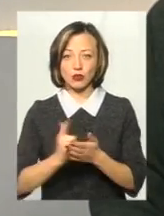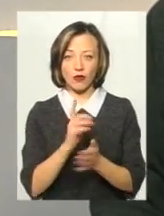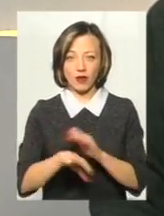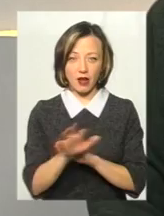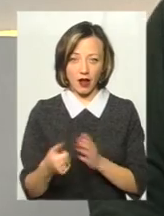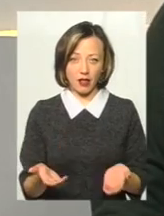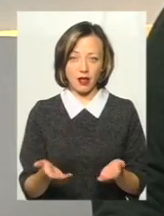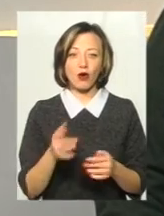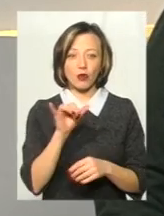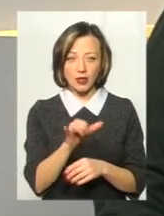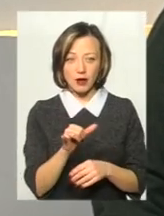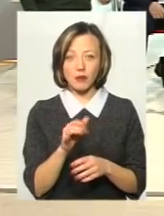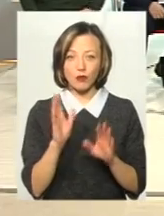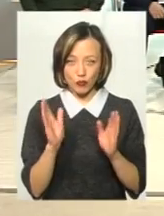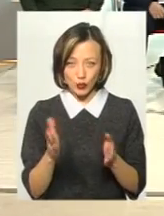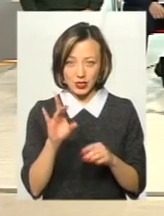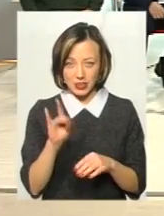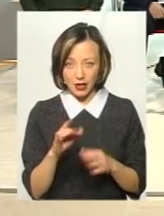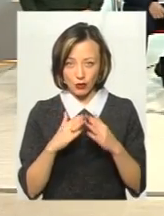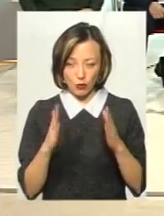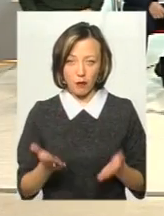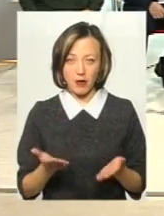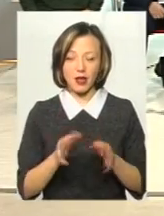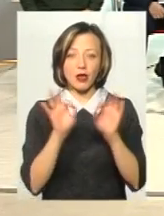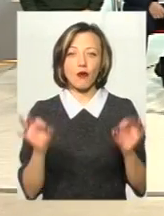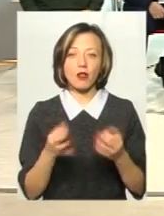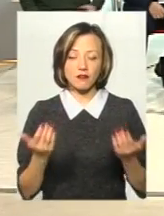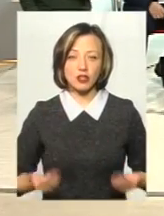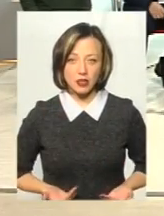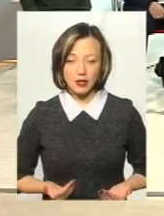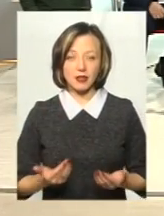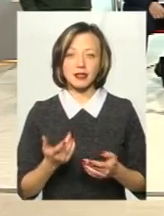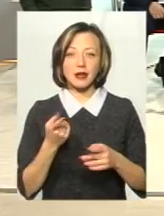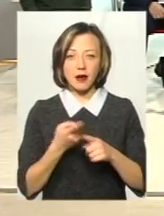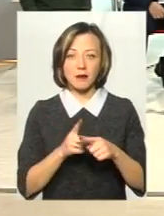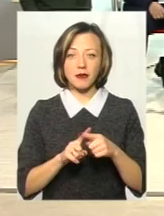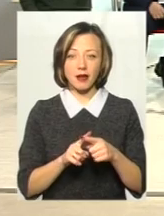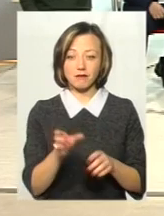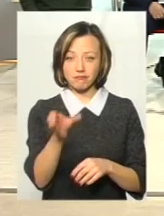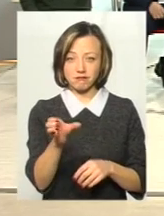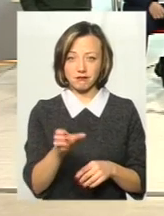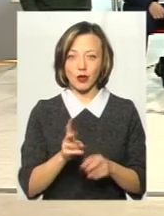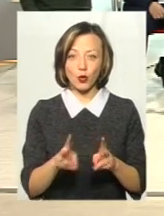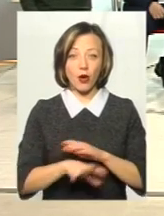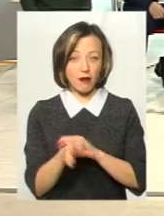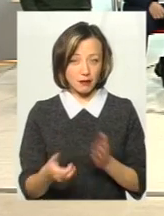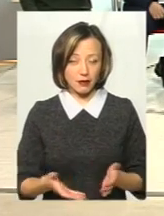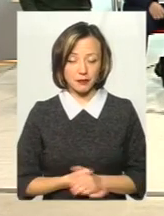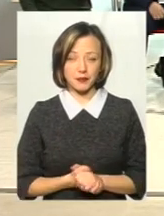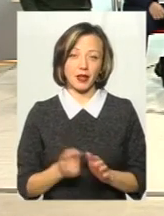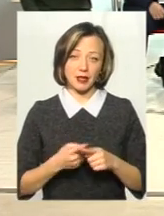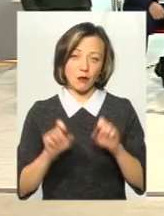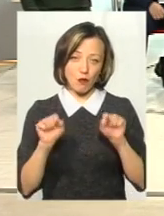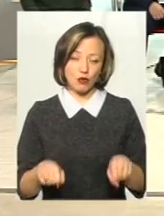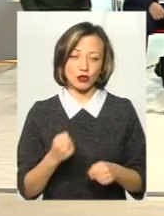його вкрали. То в тебе коли-небудь буде стілець вдома? Та ніколи в житті. Значить, треба за горло взяти тих, хто краде. А це